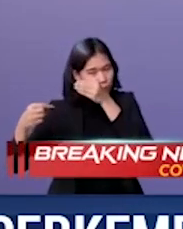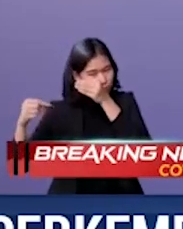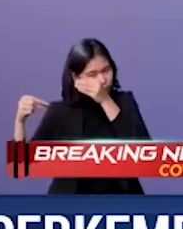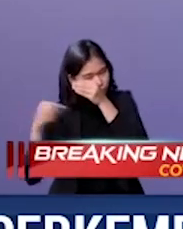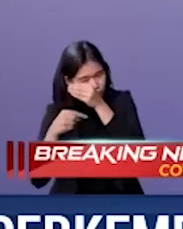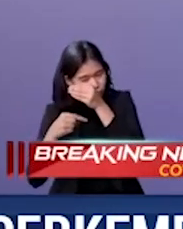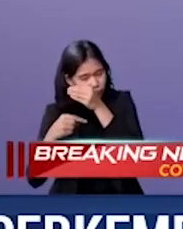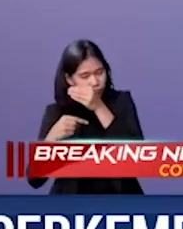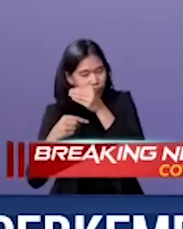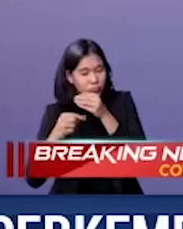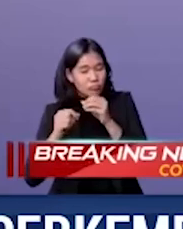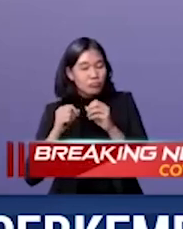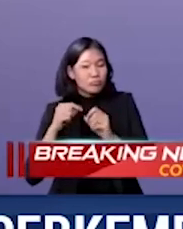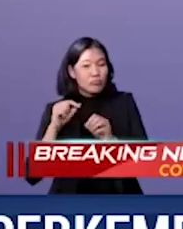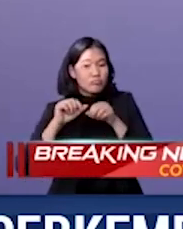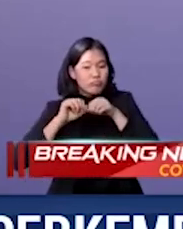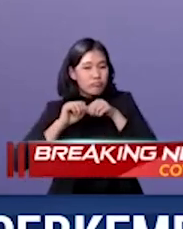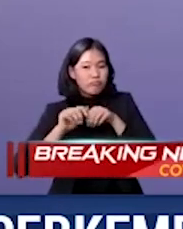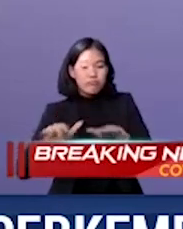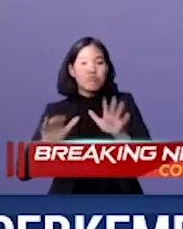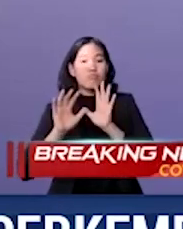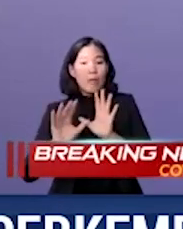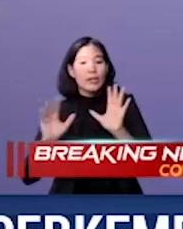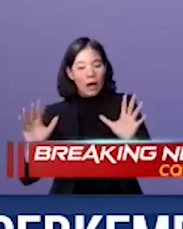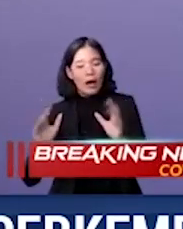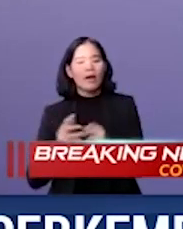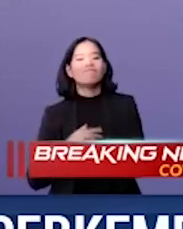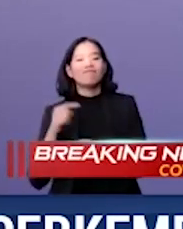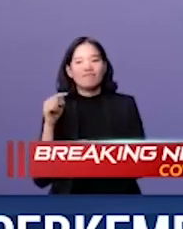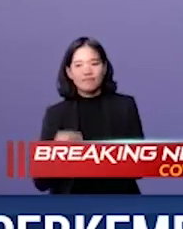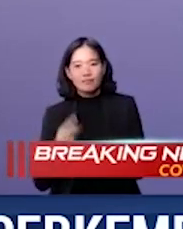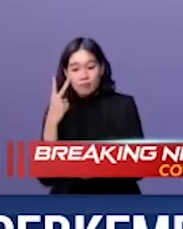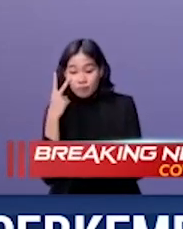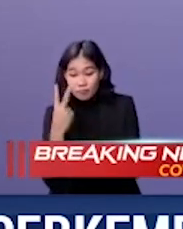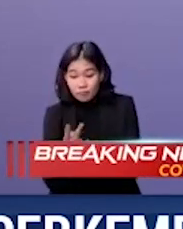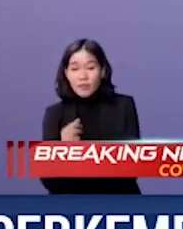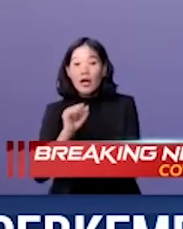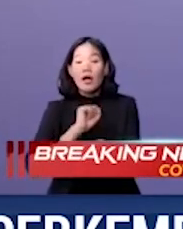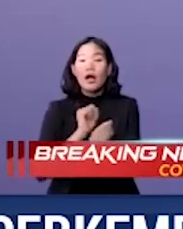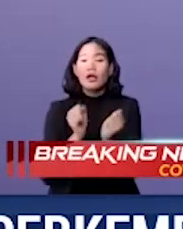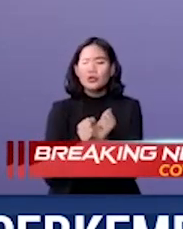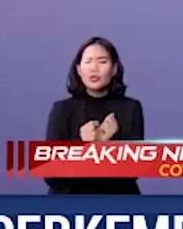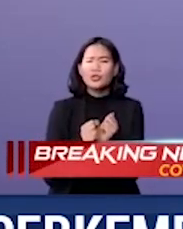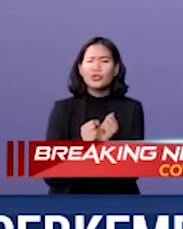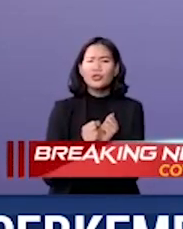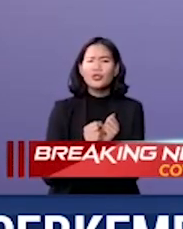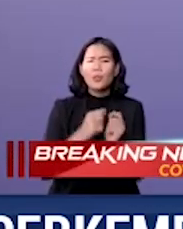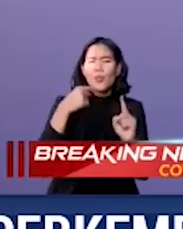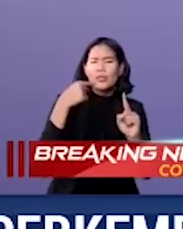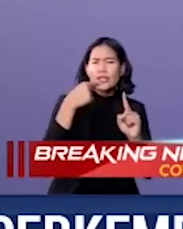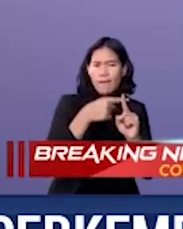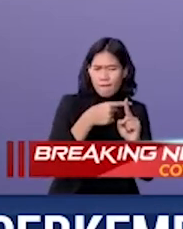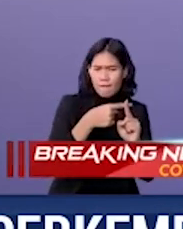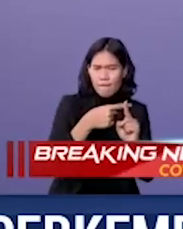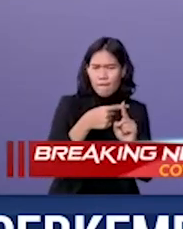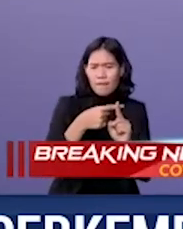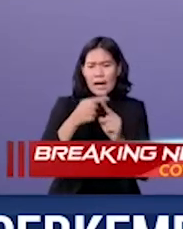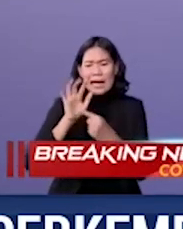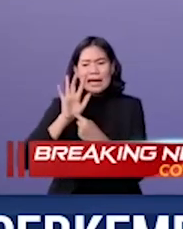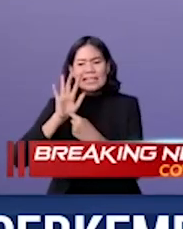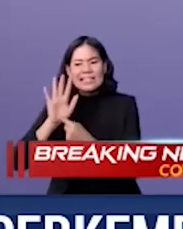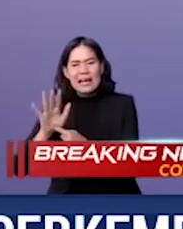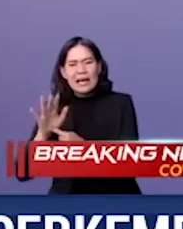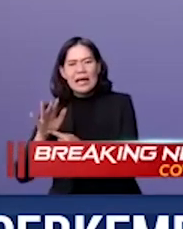masih inilah yang kemudian kita temukan kasus-kasus positif dengan gejala yang